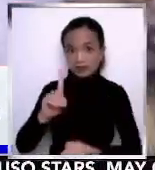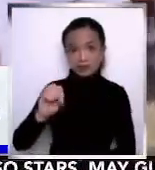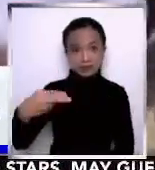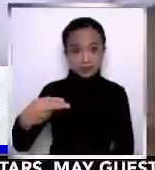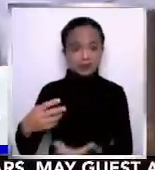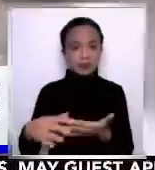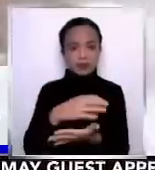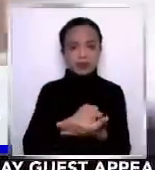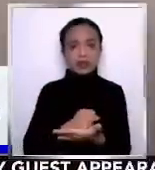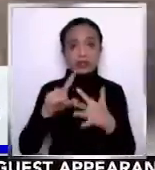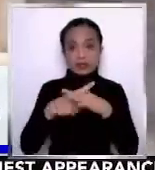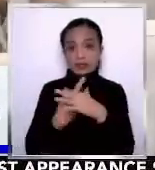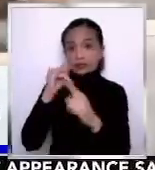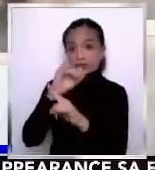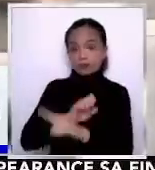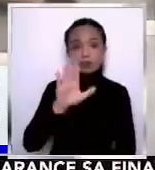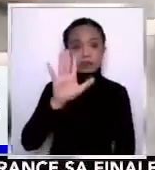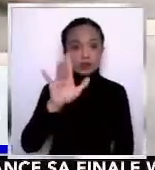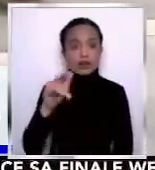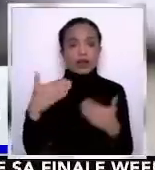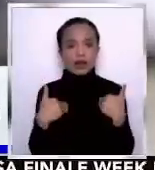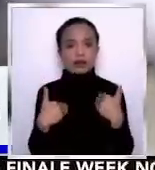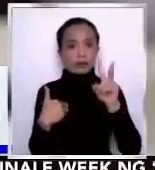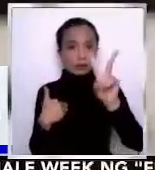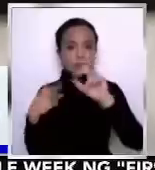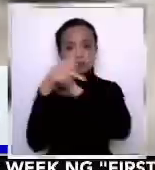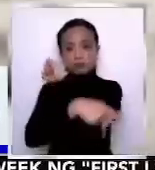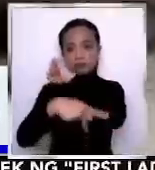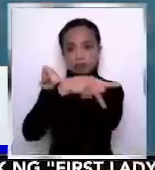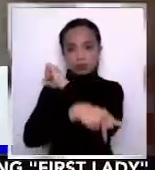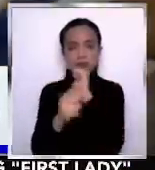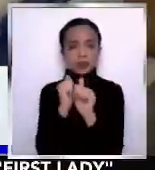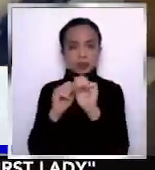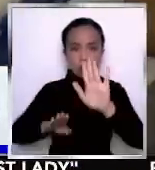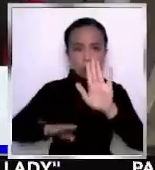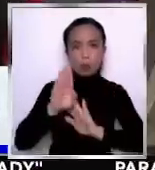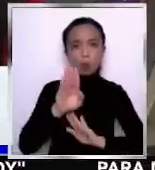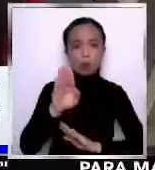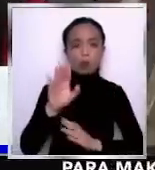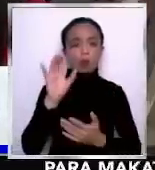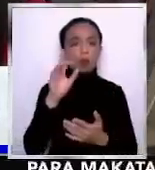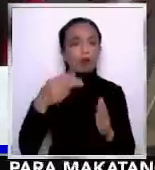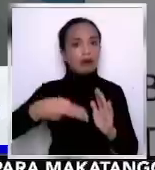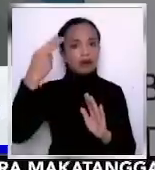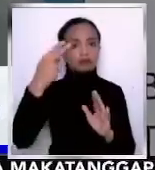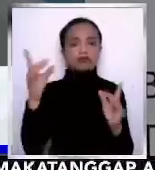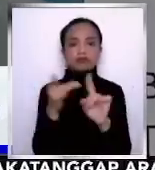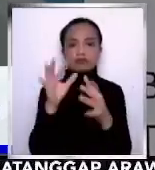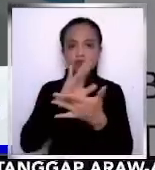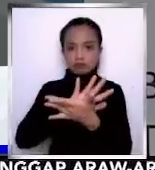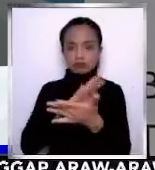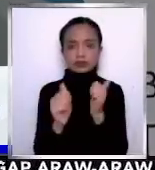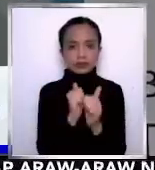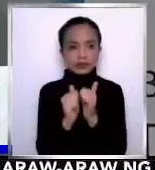25, 2 probinsya ang nagtala ng high positivity rate o nasa 10 to 20%. positivity rate ang porsyento ng nagpopositibo sa